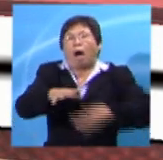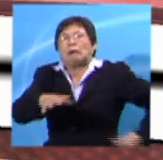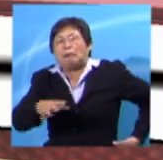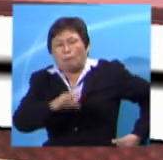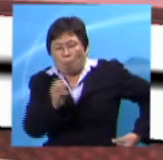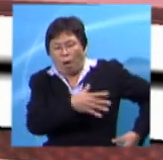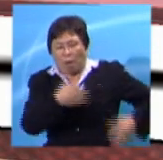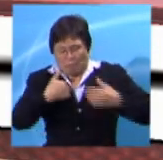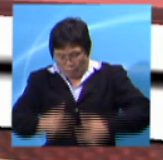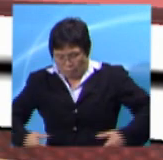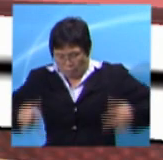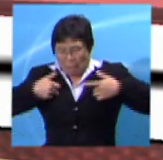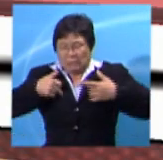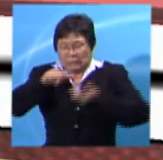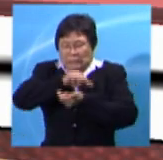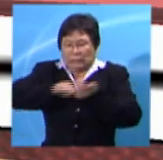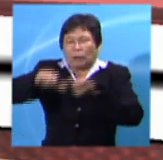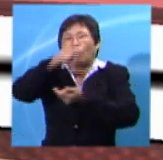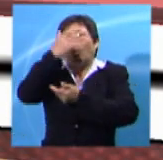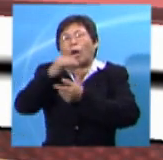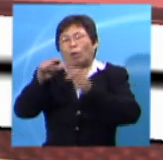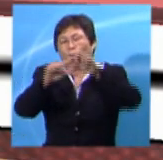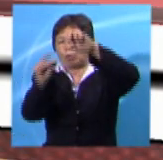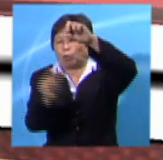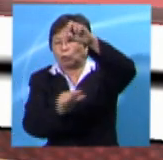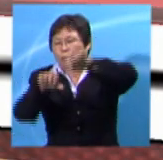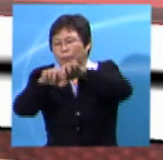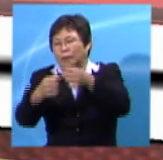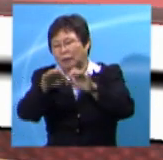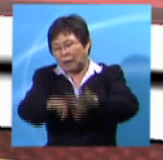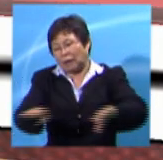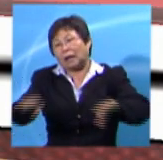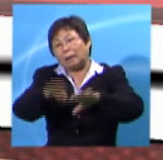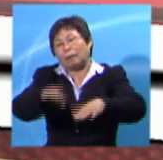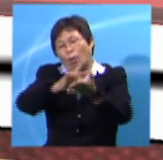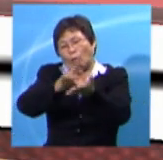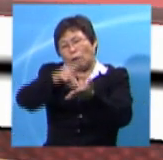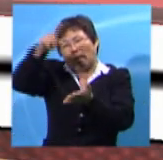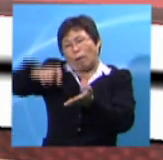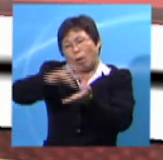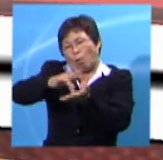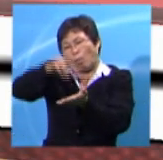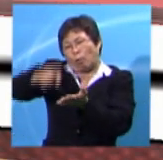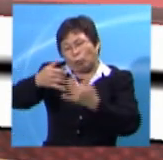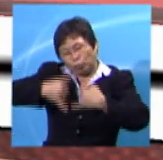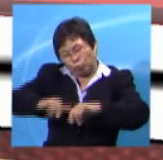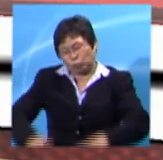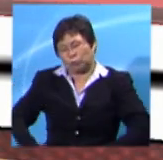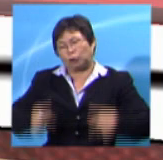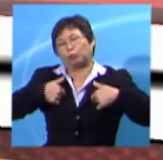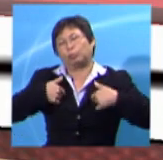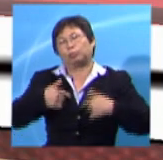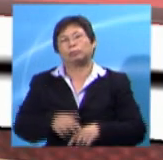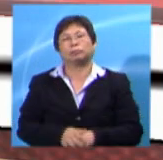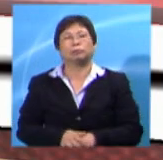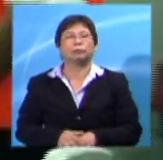paru parunya dipenuhi angin Akibat Usus pecah kanak-kanak itu memerlukan rawatan rapi untuk terus